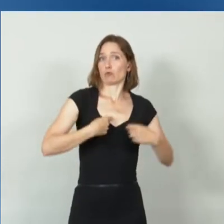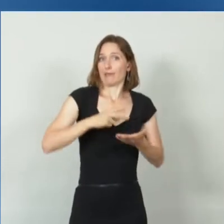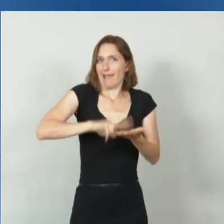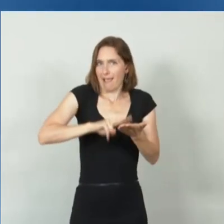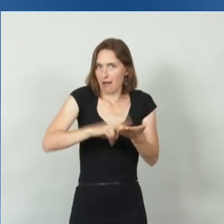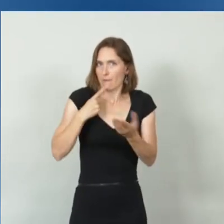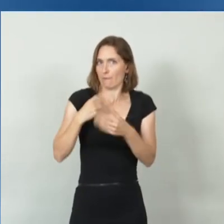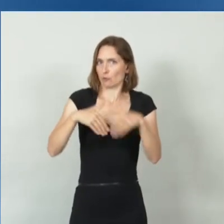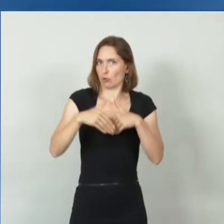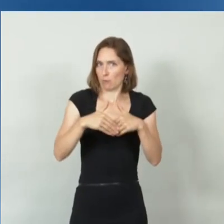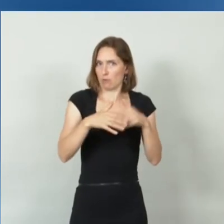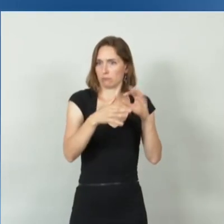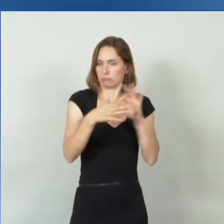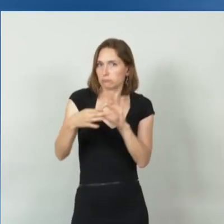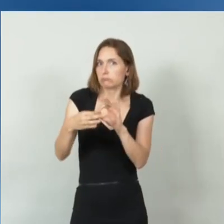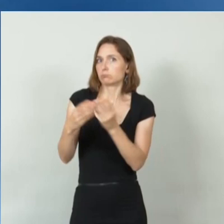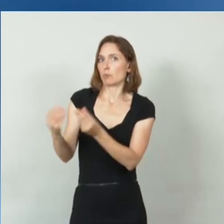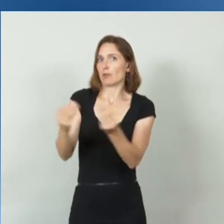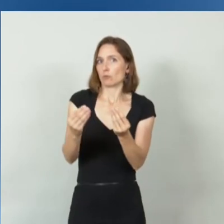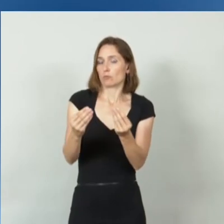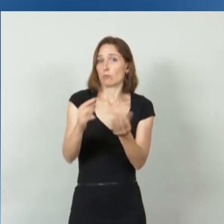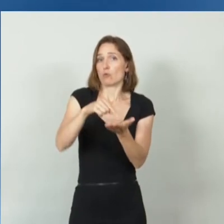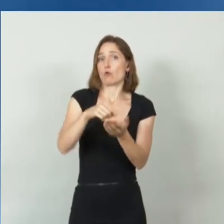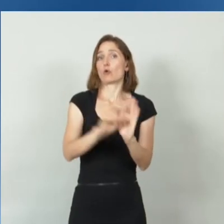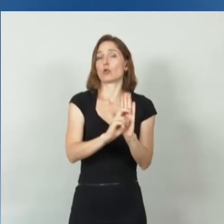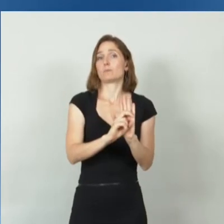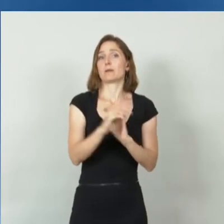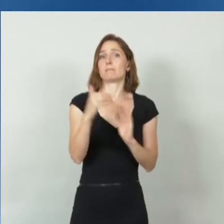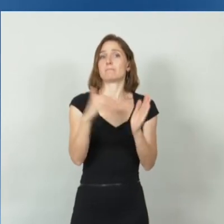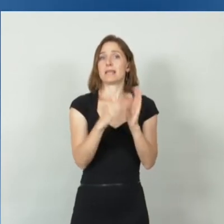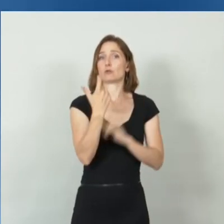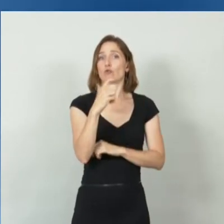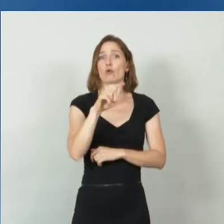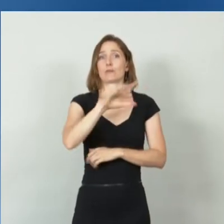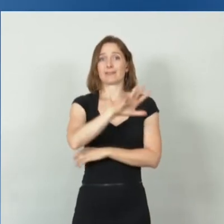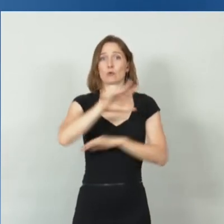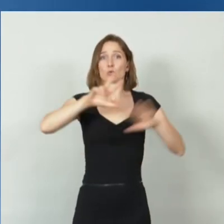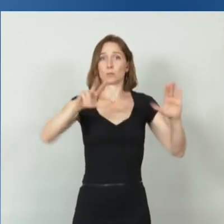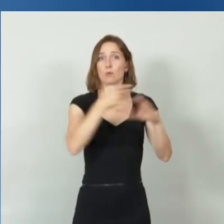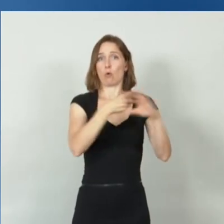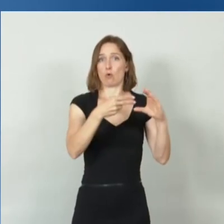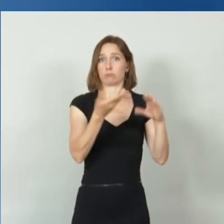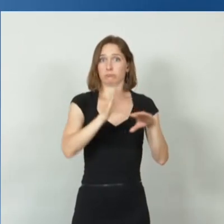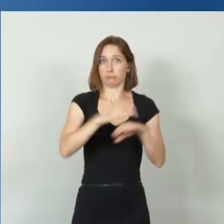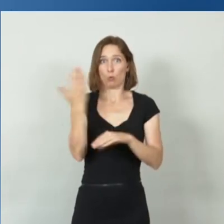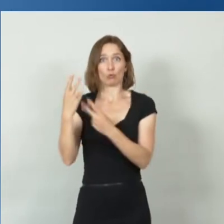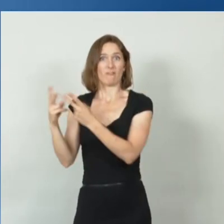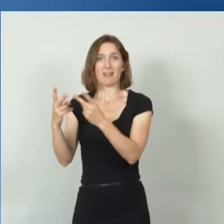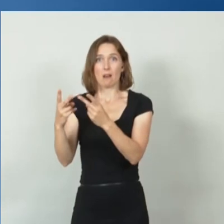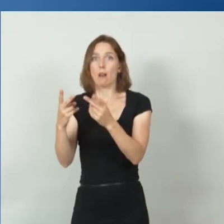à Grenoble c'est 1558 euros alors que dans les villes de la même strate ailleurs en France